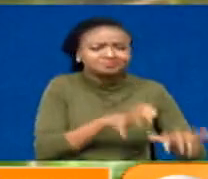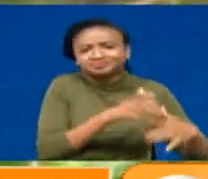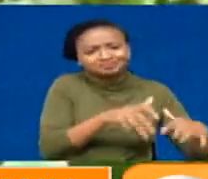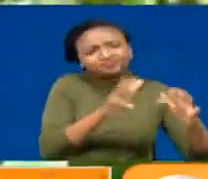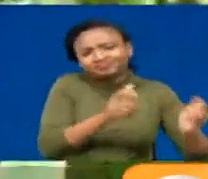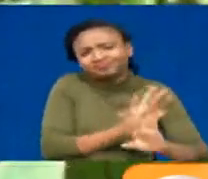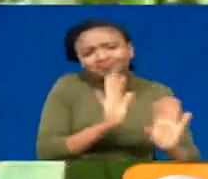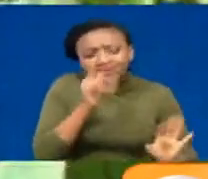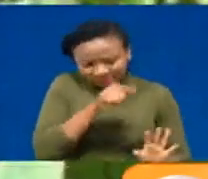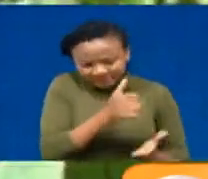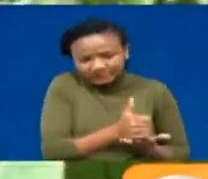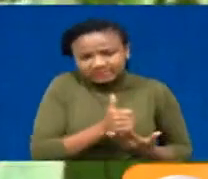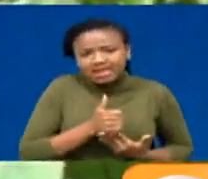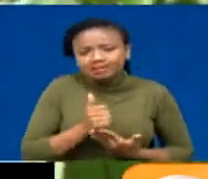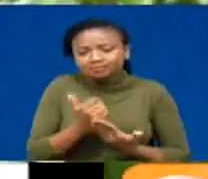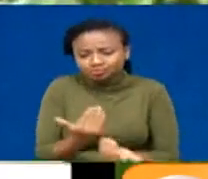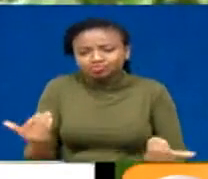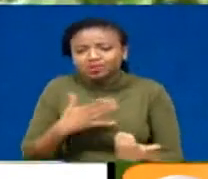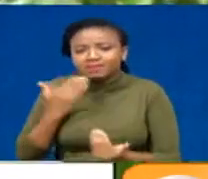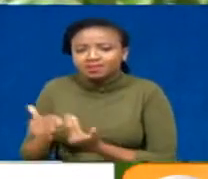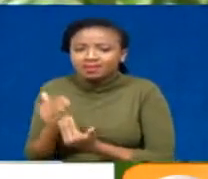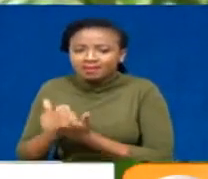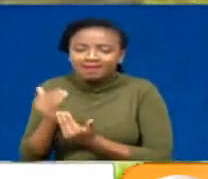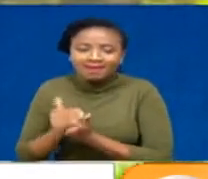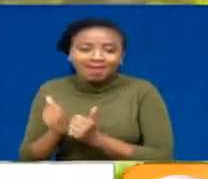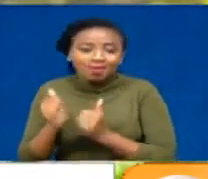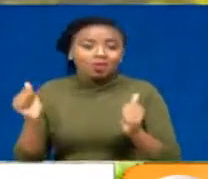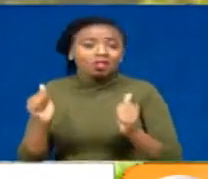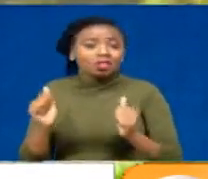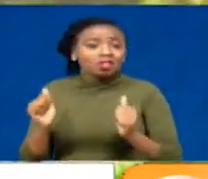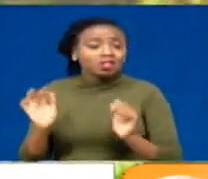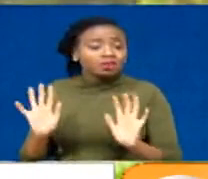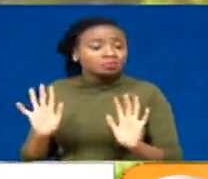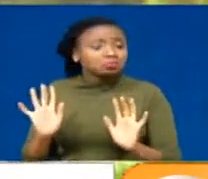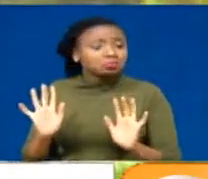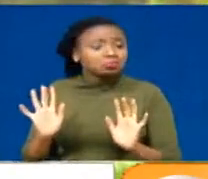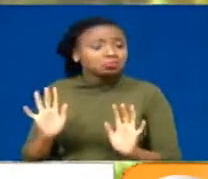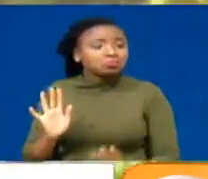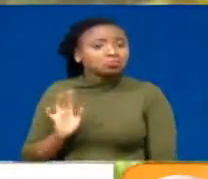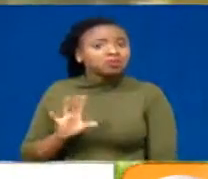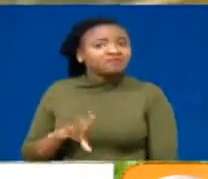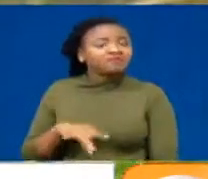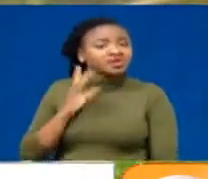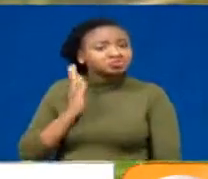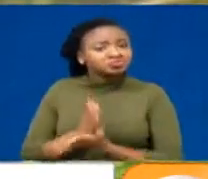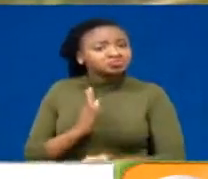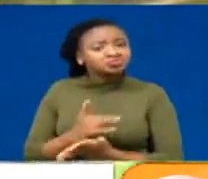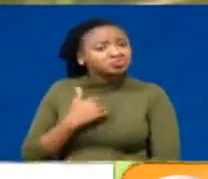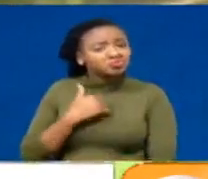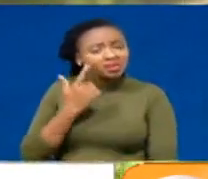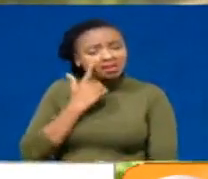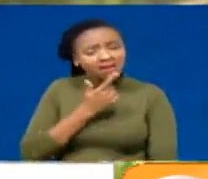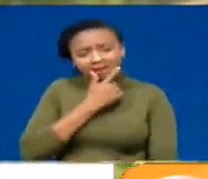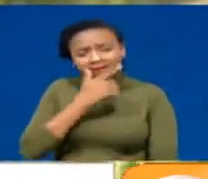sababu ndio nimsaidie tena watoto yangu. Pili, sasa nilipokuwa nimechua kweli macho yangu nimepoteza